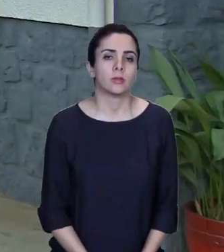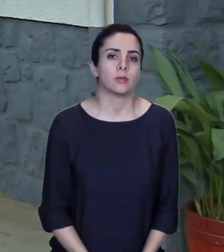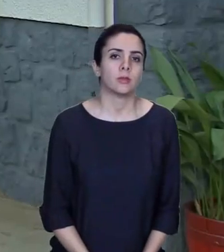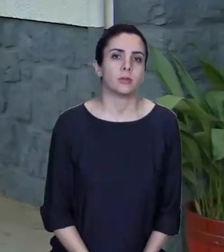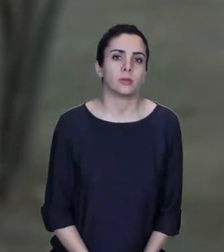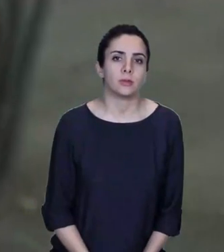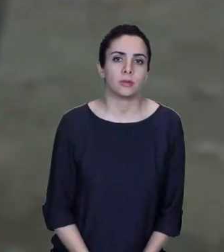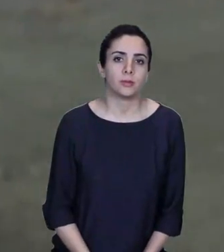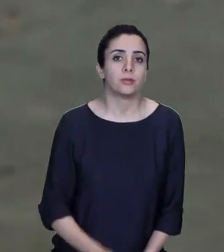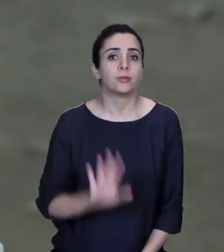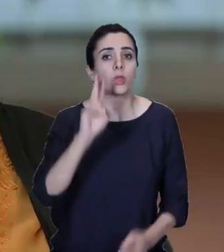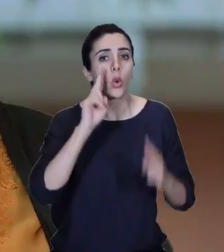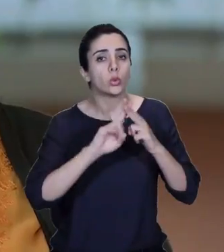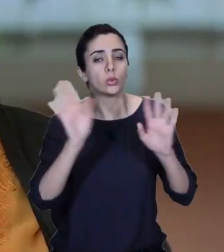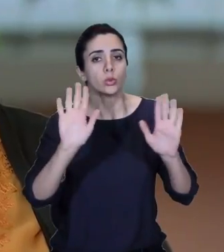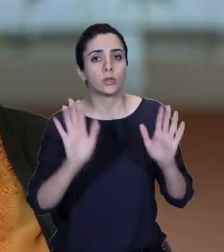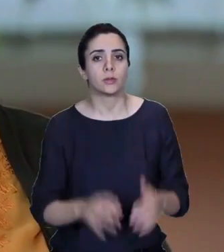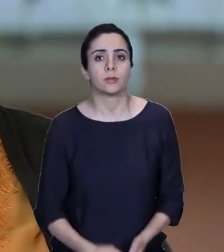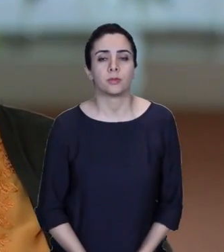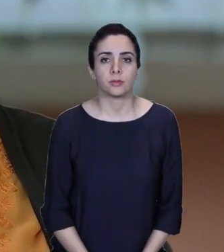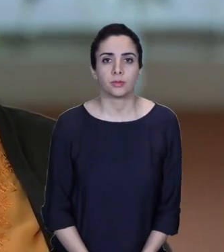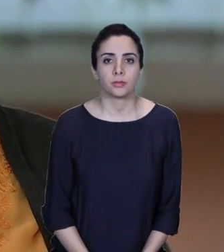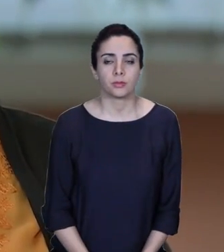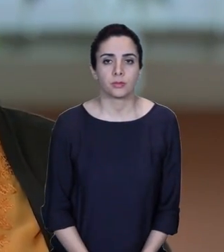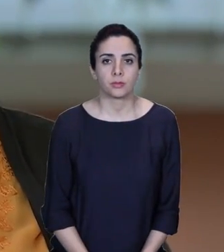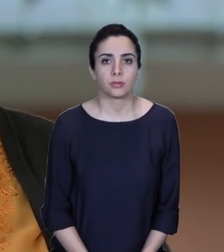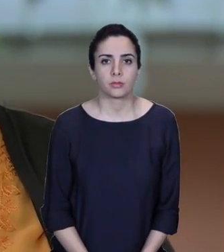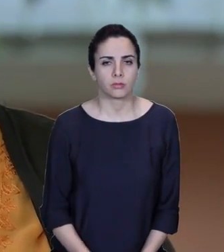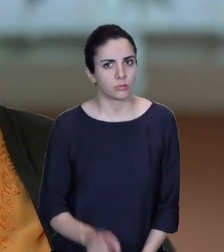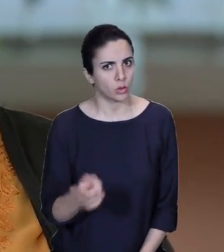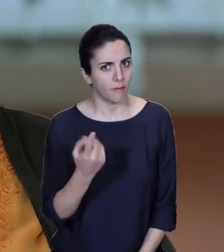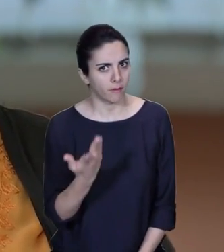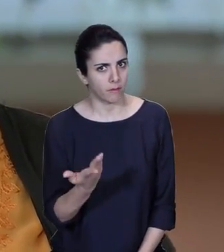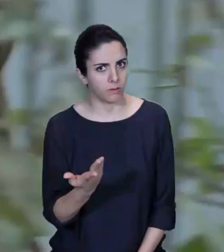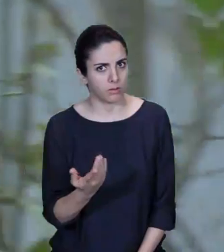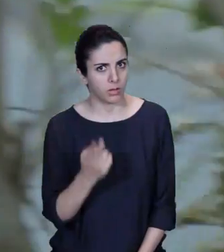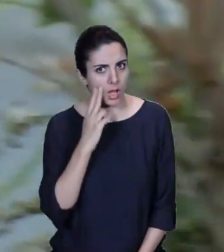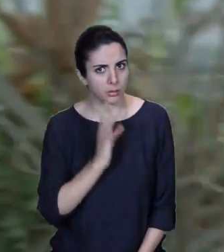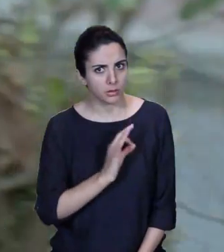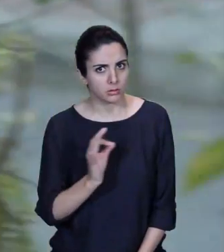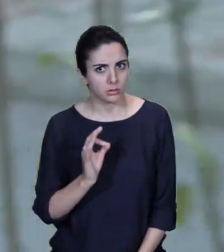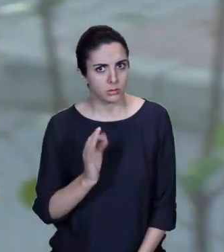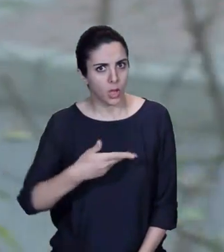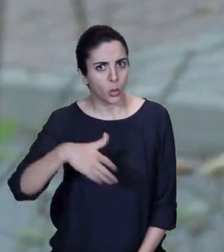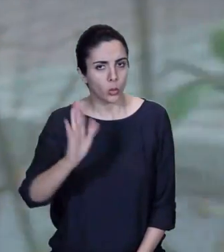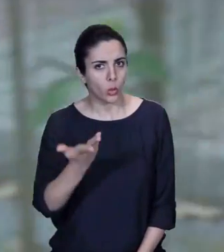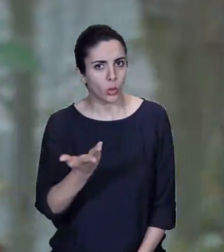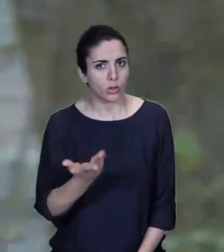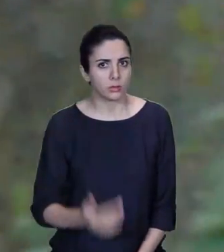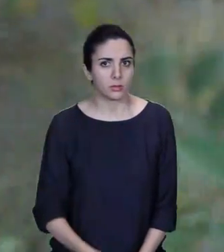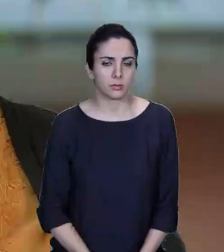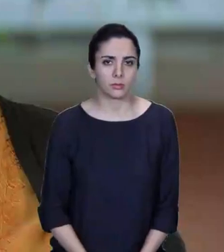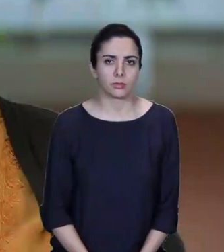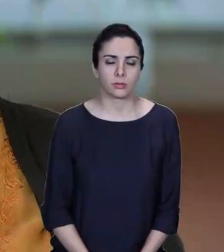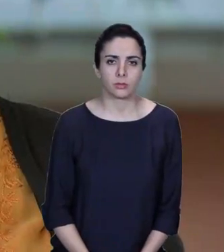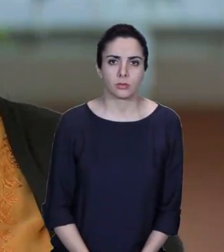Hadi görüşürüz Sevim teyze. Aa, Yüzsüze bak, aldı götürdü kızı.